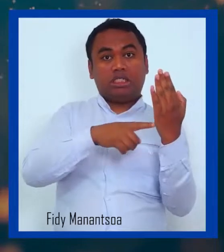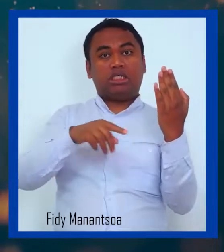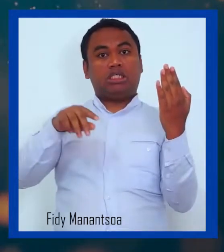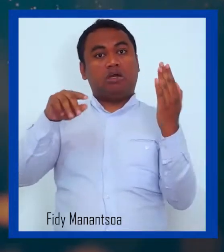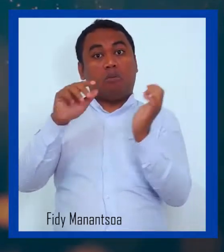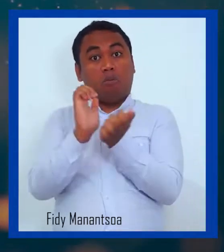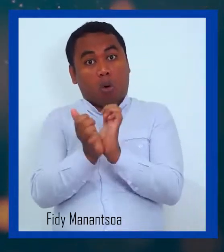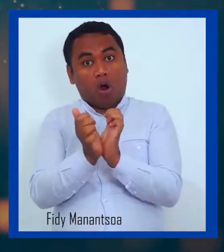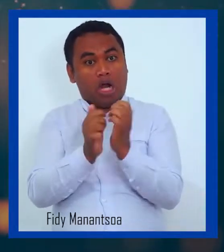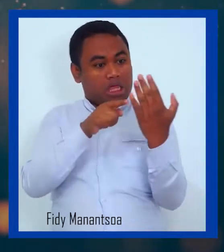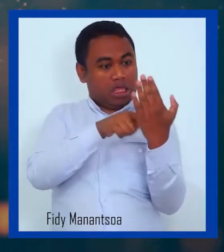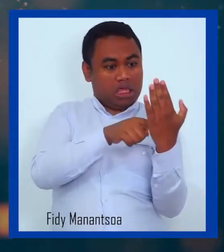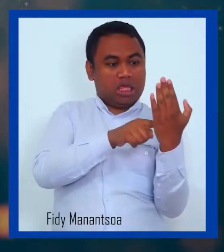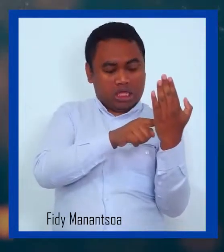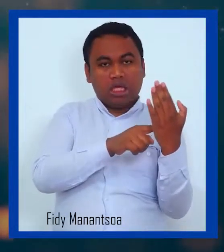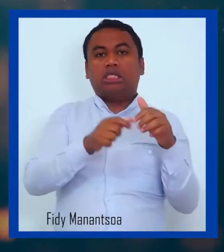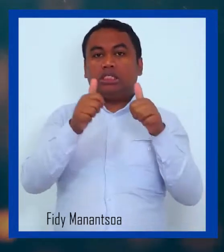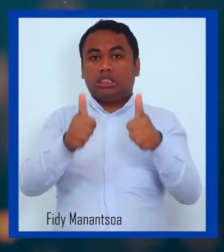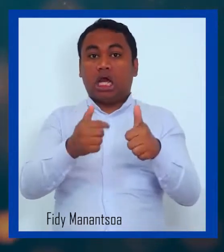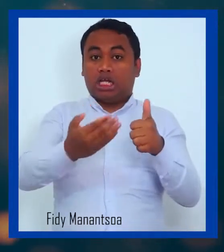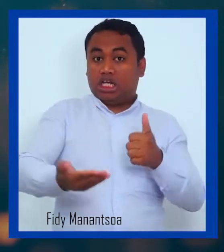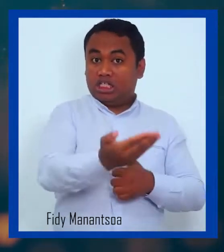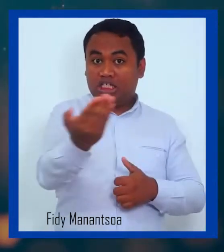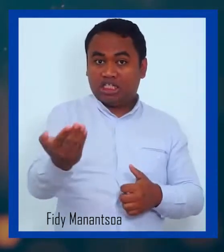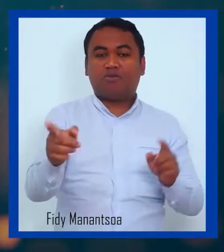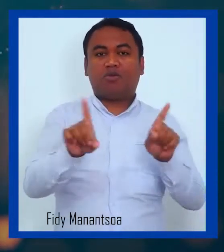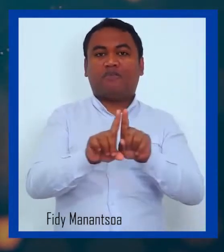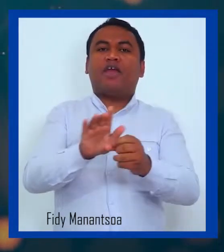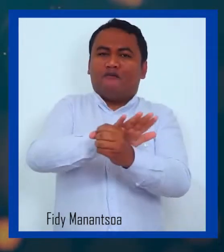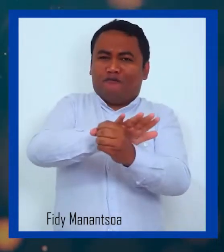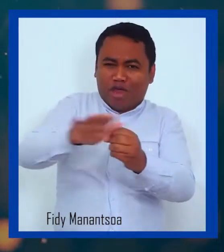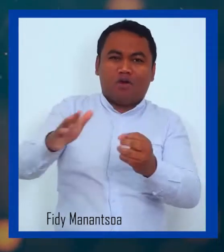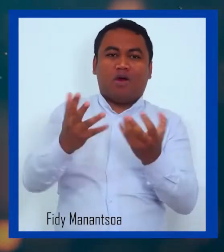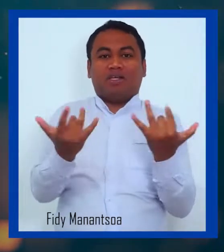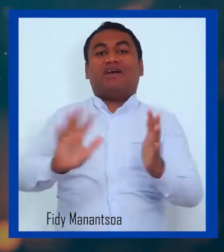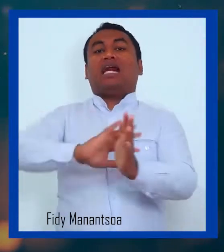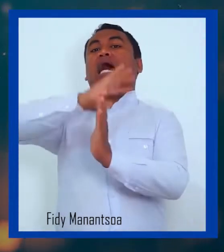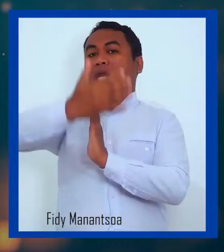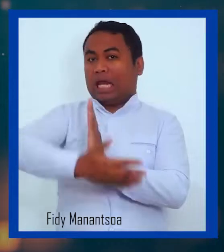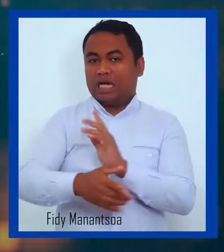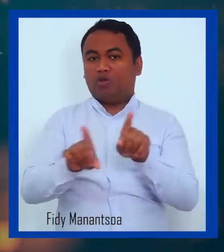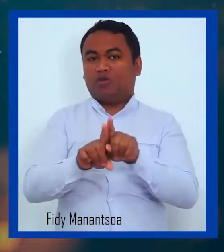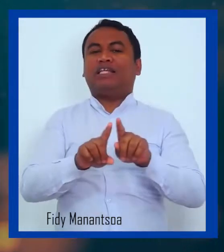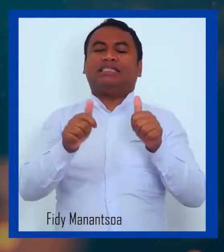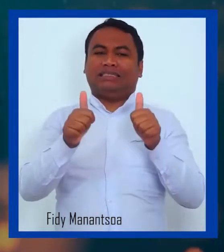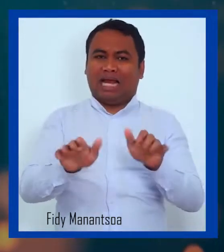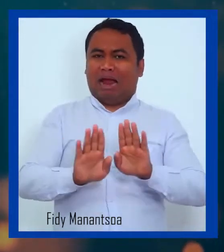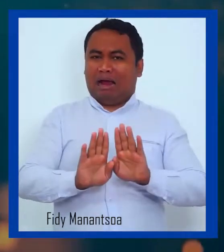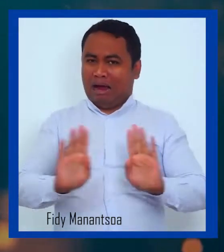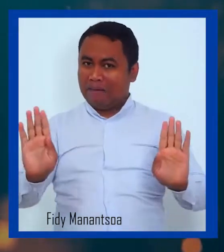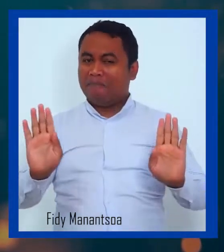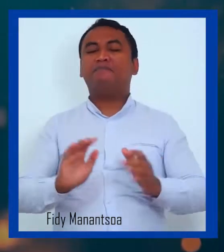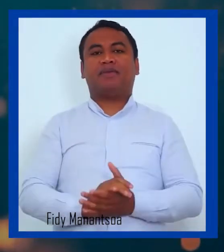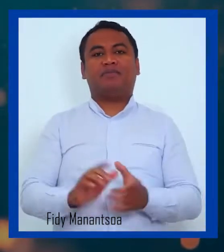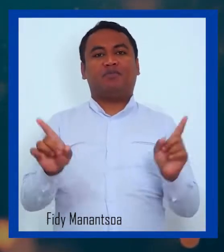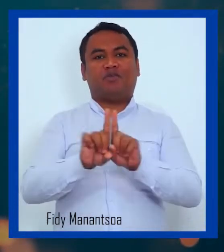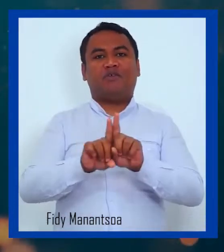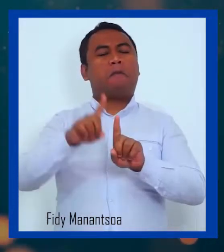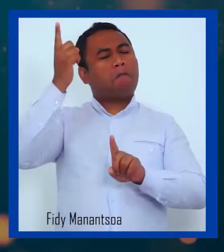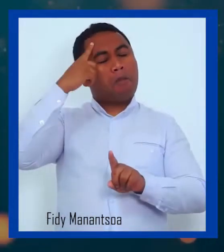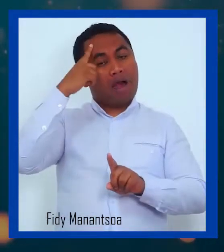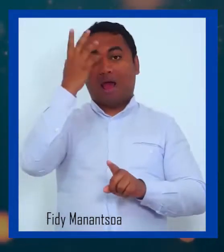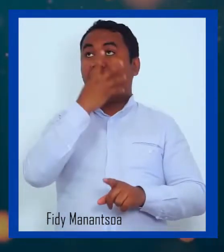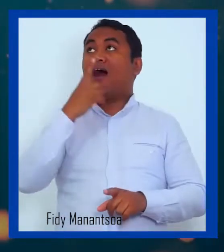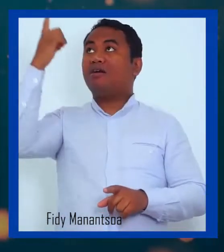manao hoe mba ho feno amin'ny zavatra rehetra nareo izy. Anana ilay fahafenoan'Andriamanitra amin'ny zavatra rehetra nareo rehefa